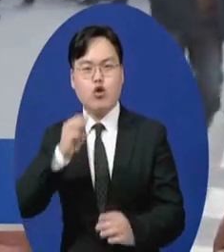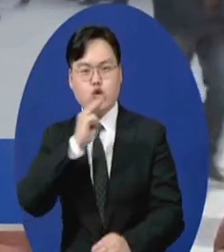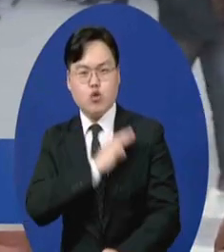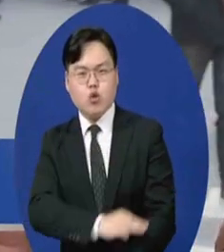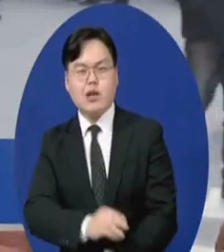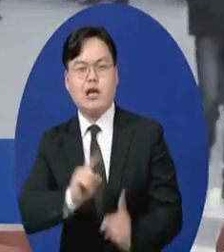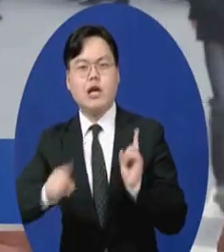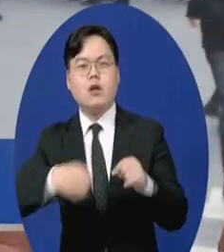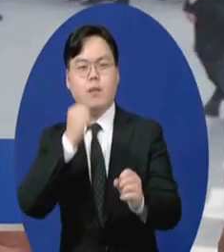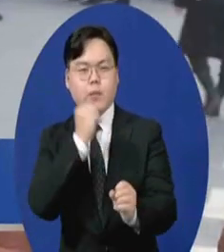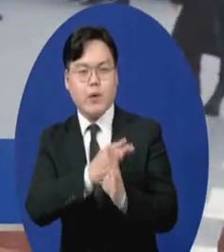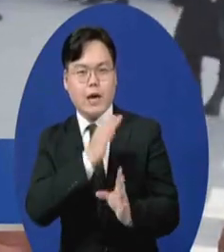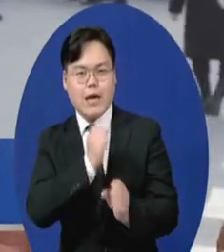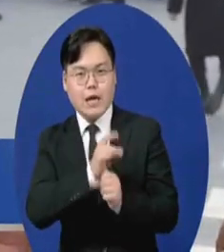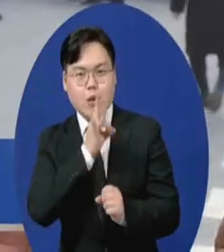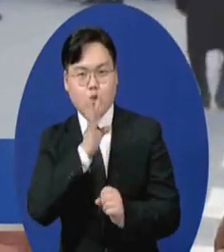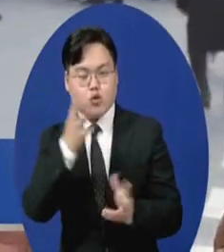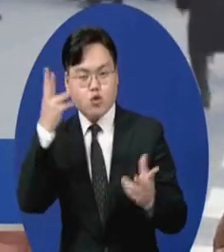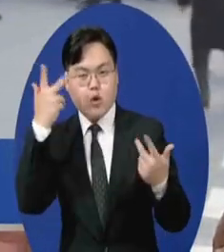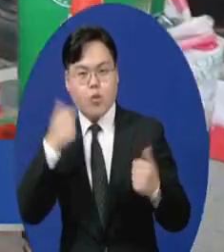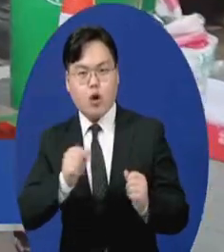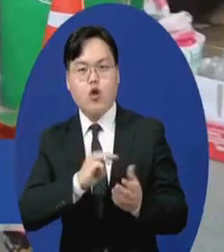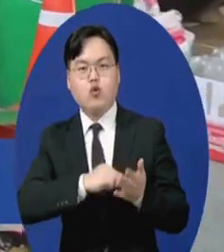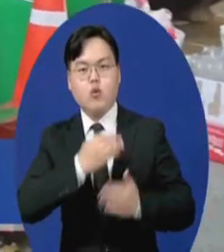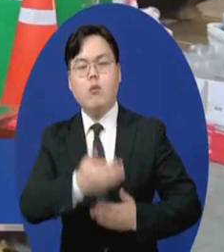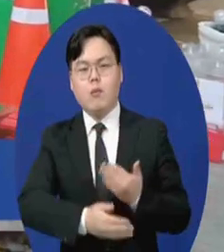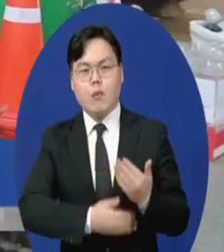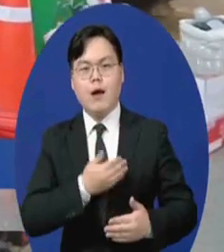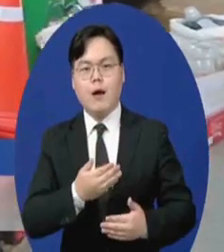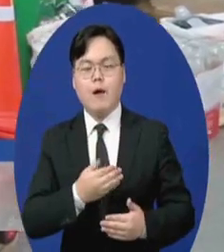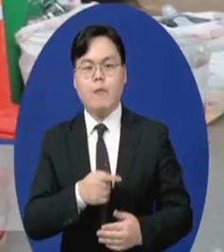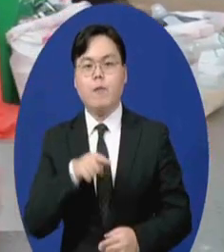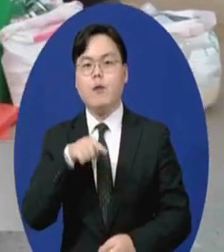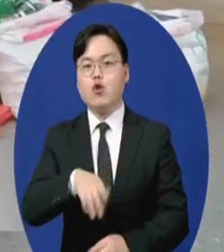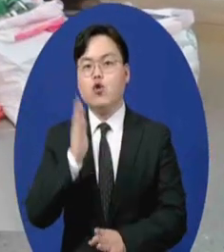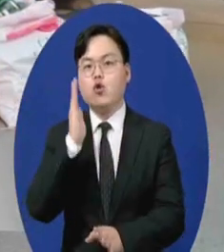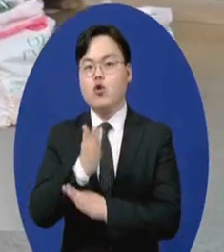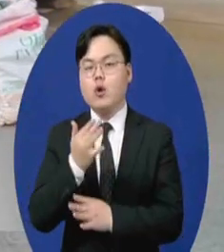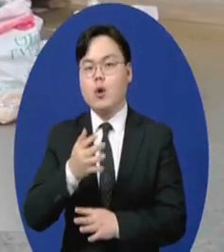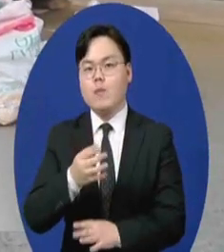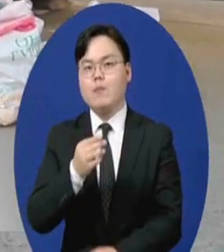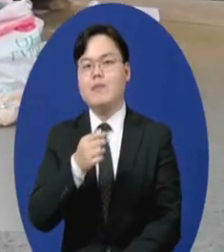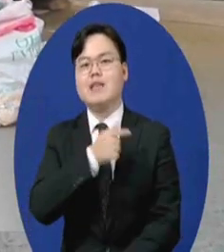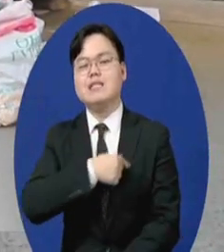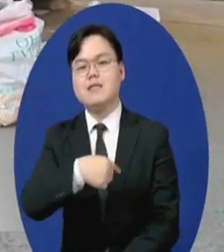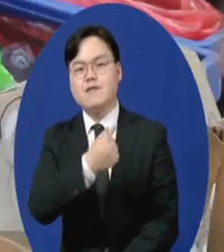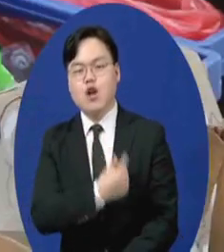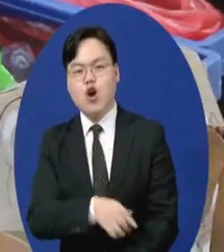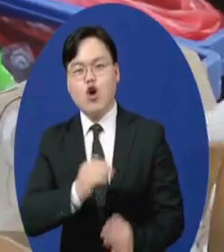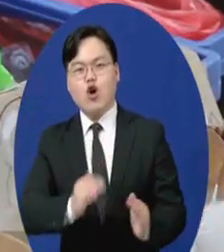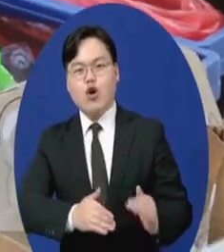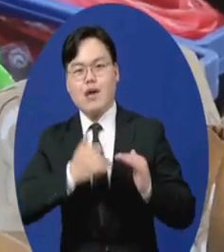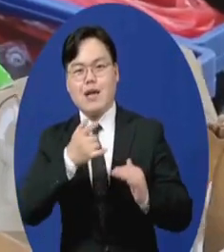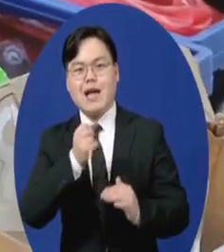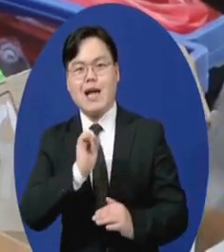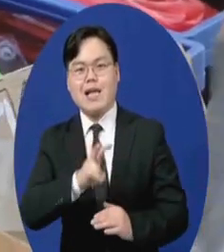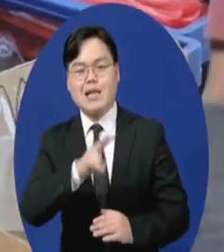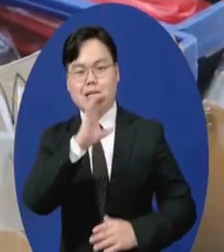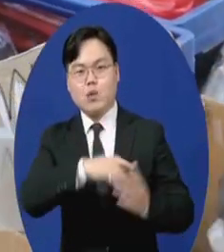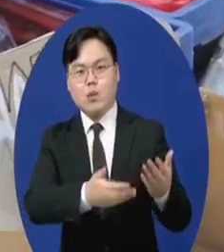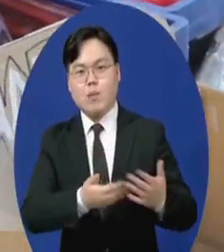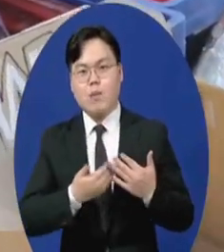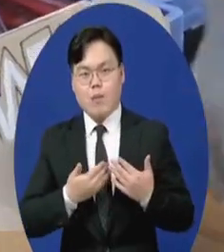төлөх ажлуудыг зохион байгуулалтад хийхээр төлөвлөж байна. Өдөрлөгийг Швейцарын хөгжлийн агентлагийн буцалтгүй тусламжаар хэрэгжүүлж